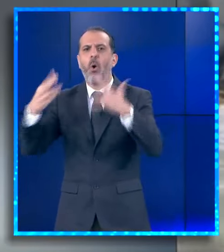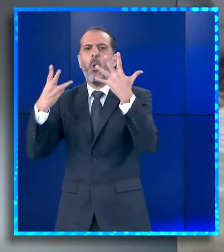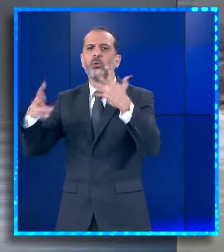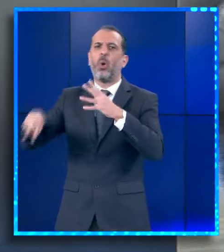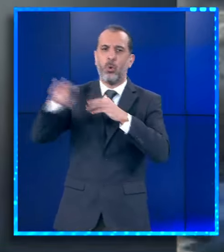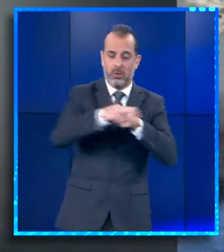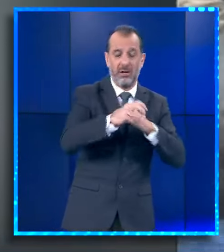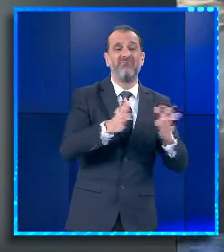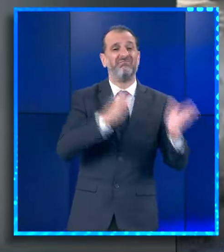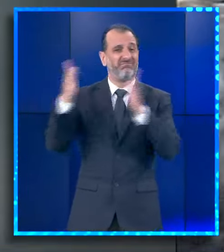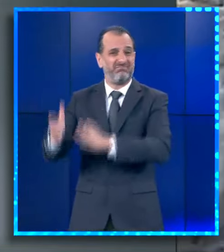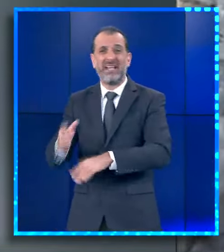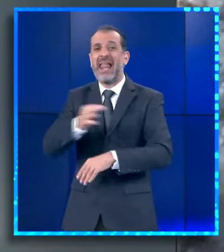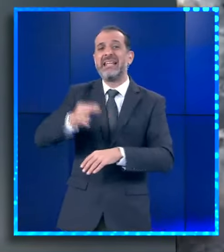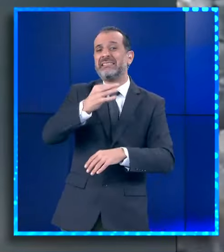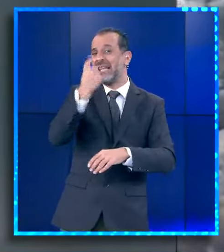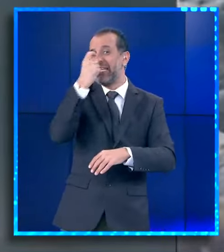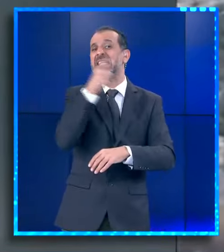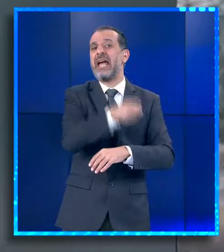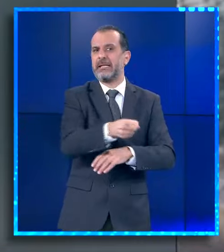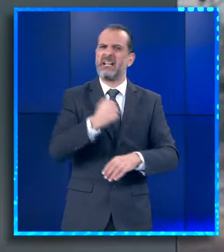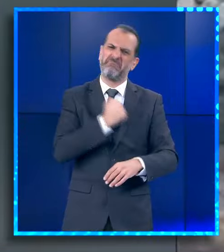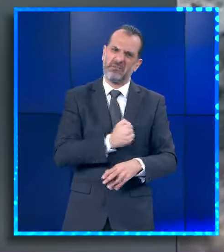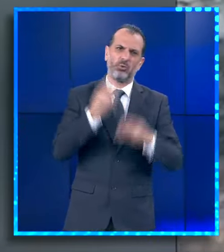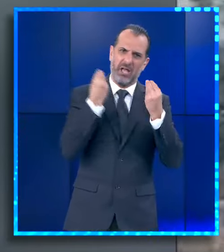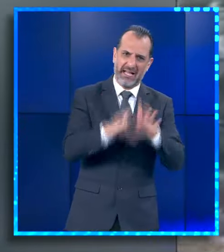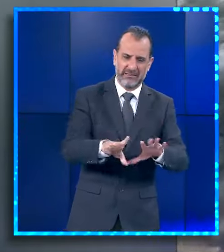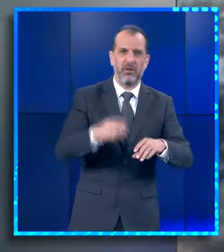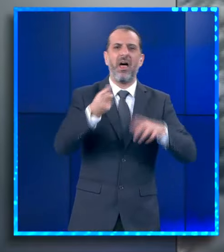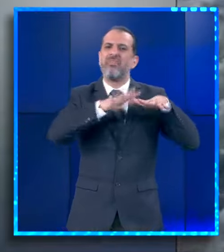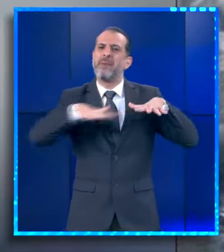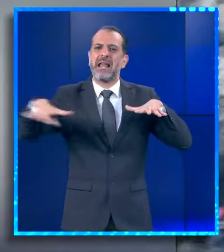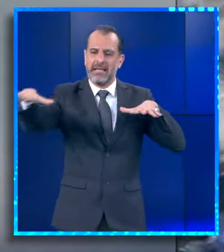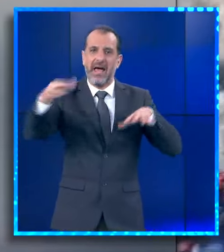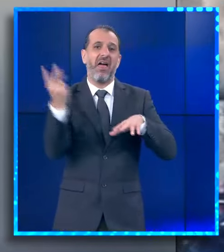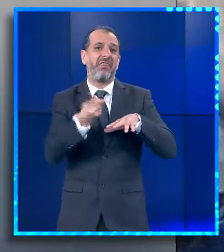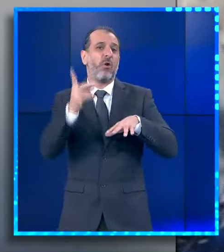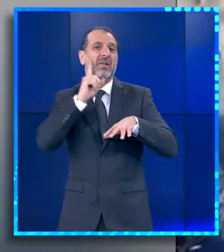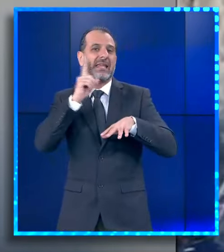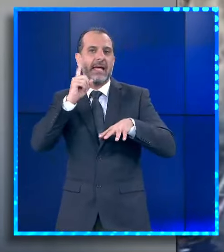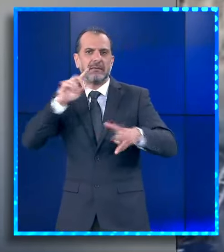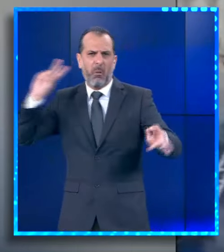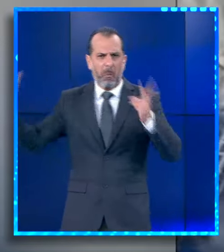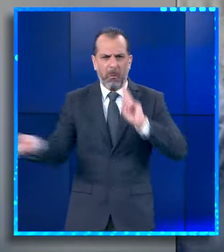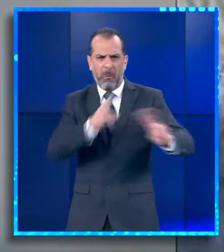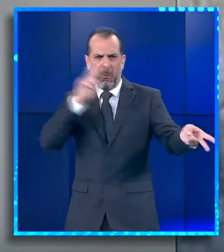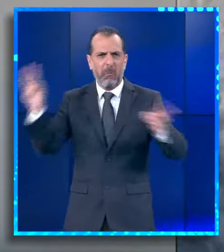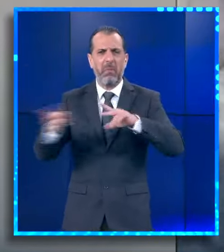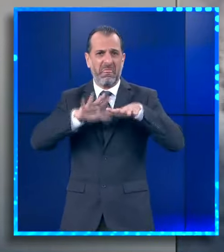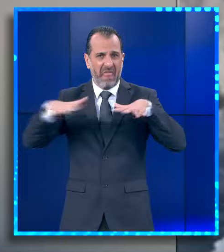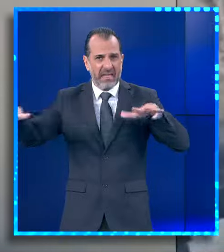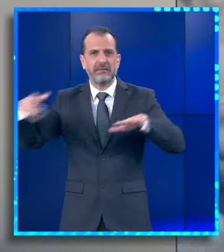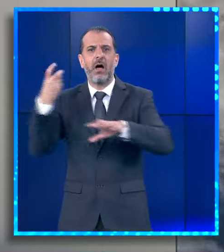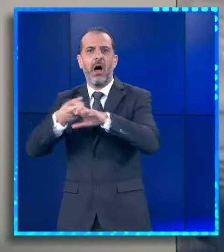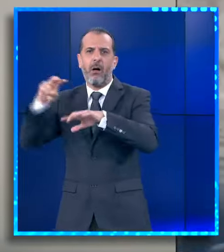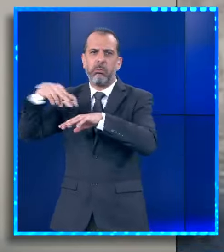απίστευτη τραγωδία. Στην περιοχή Σιδάρη, λόγω των ισχυρών ανέμων, δύο γυναίκες, μάνα και κόρη, παρασύρθηκαν από τα κύματα και